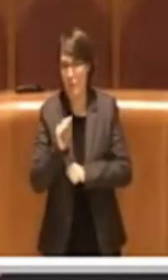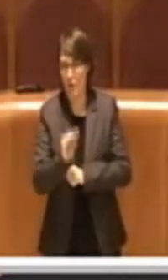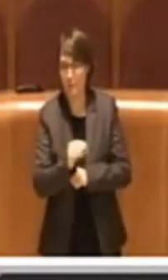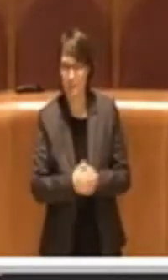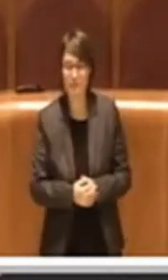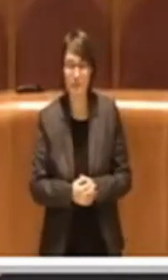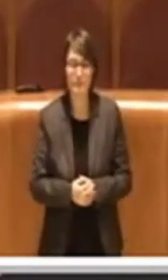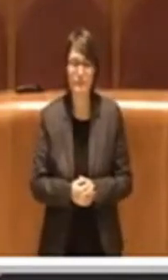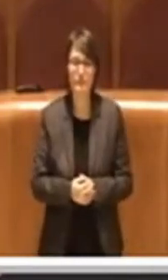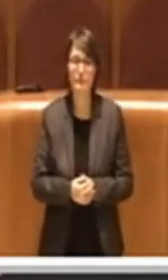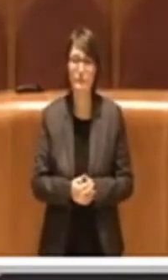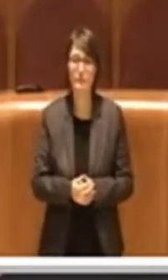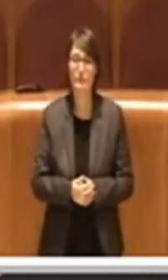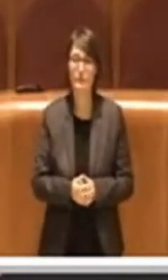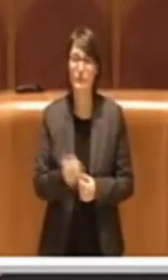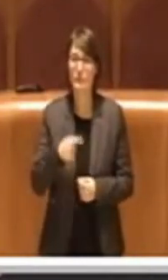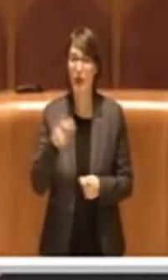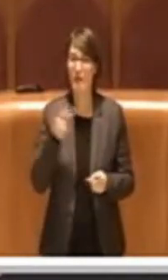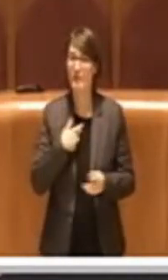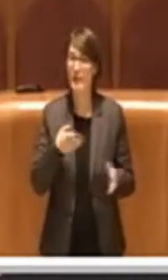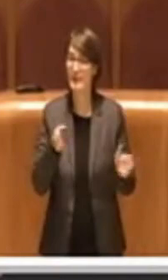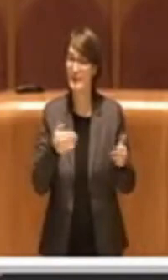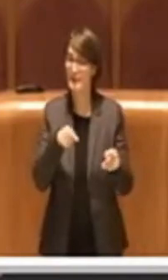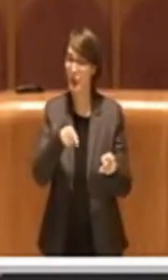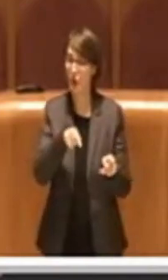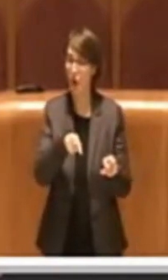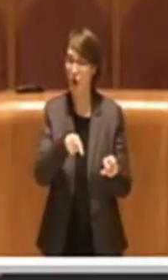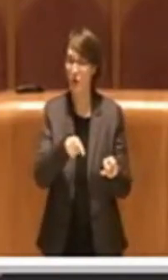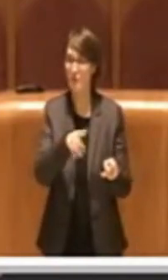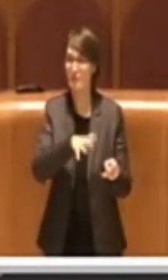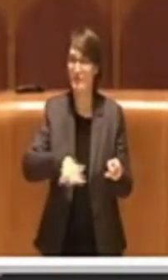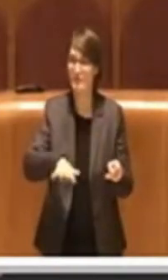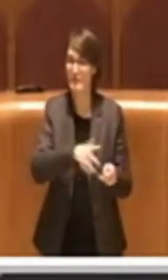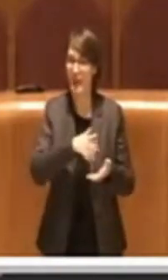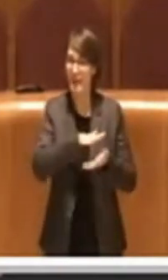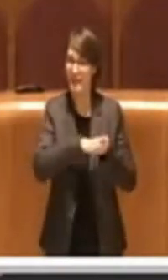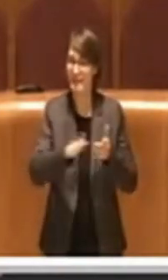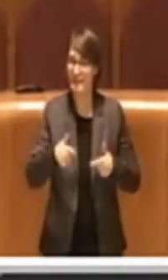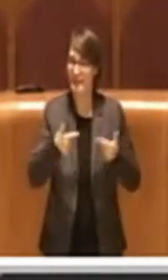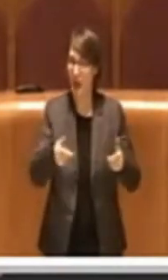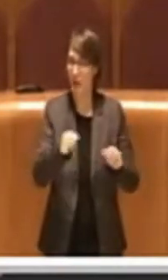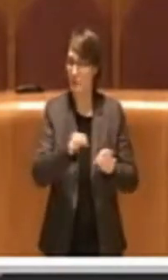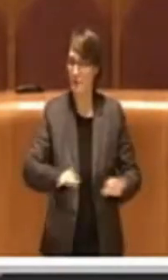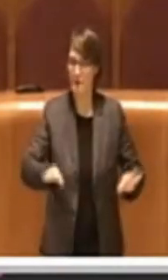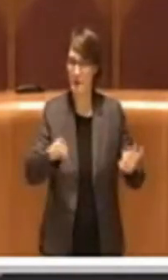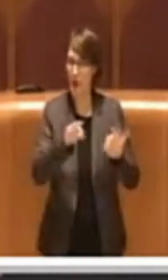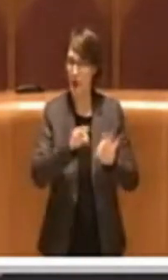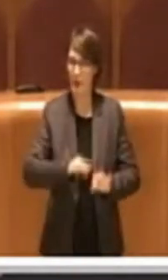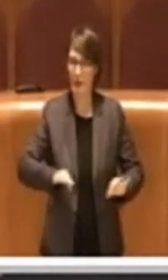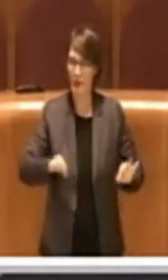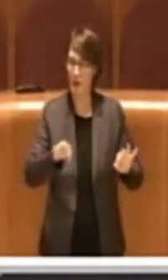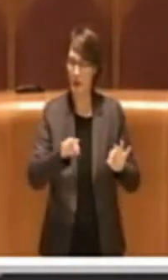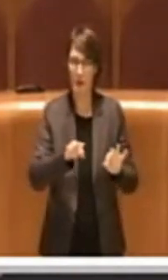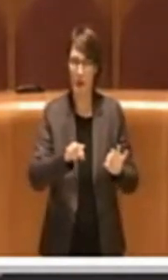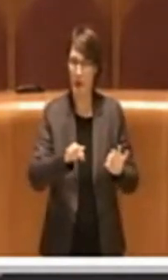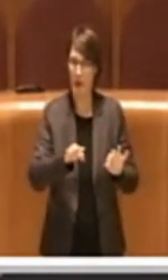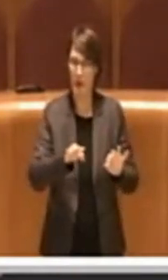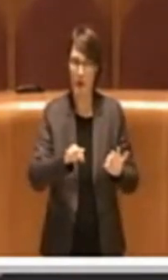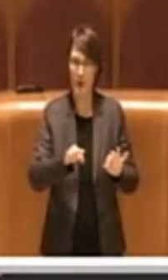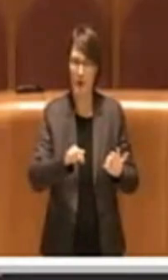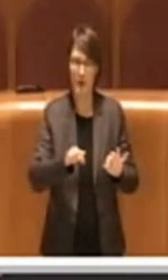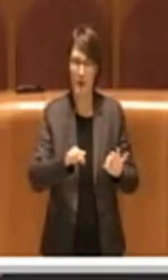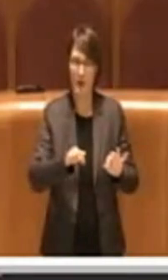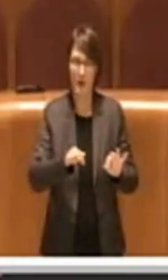Ma in quel settore che non è un terreno consacrato secondo quello che è, che si